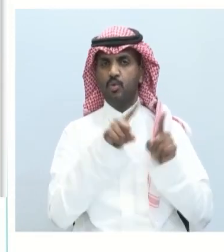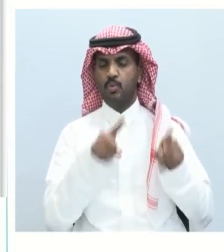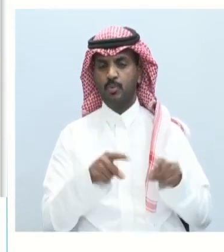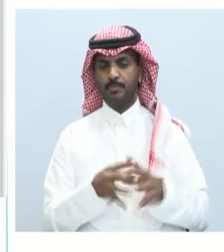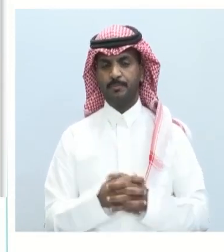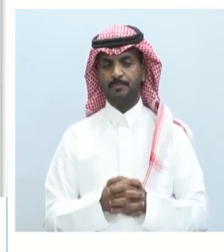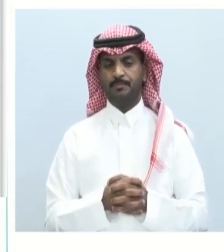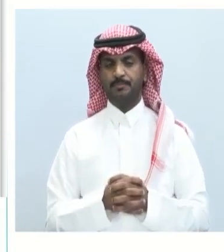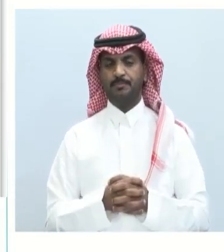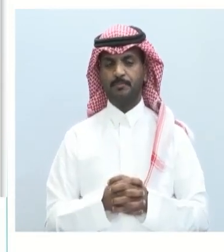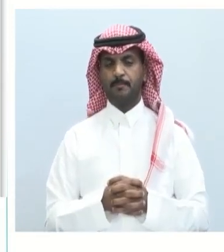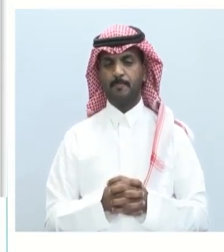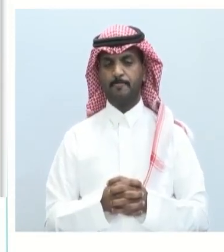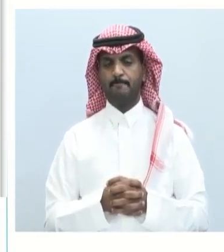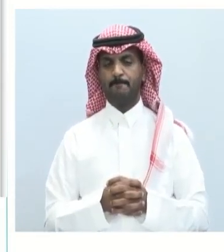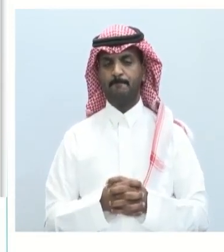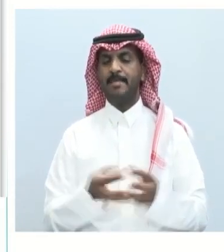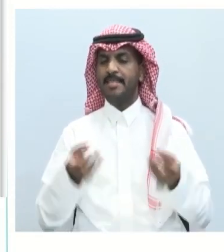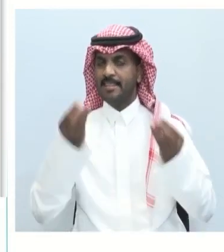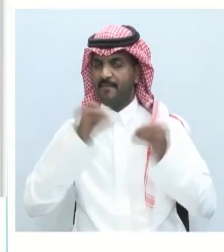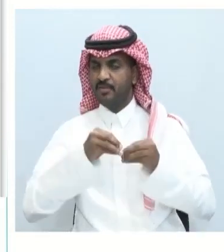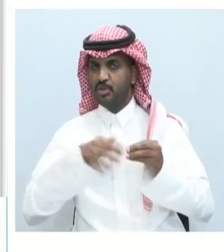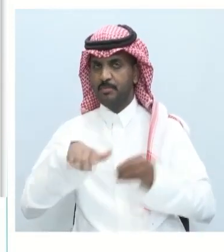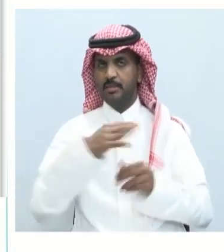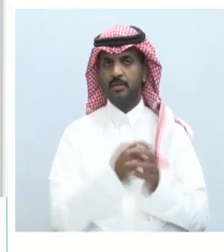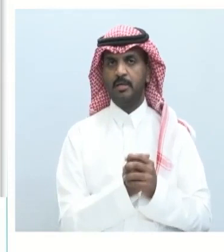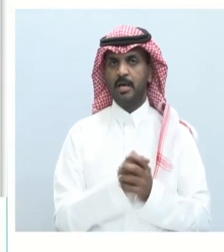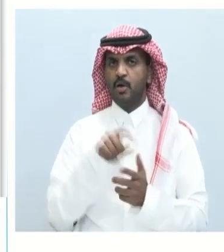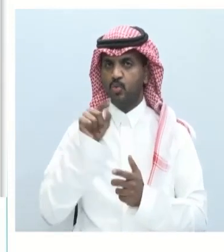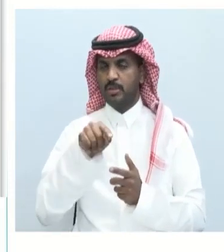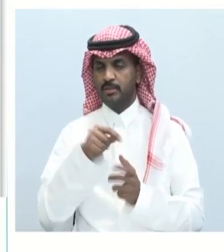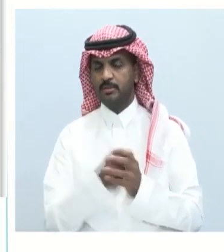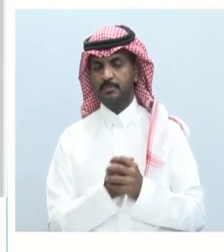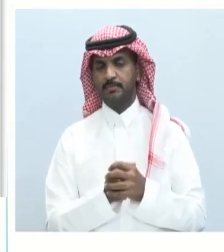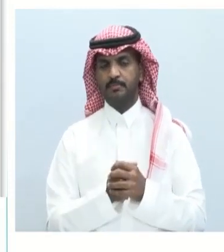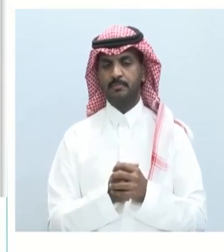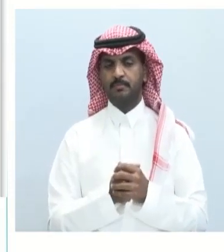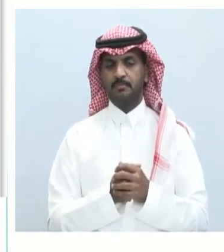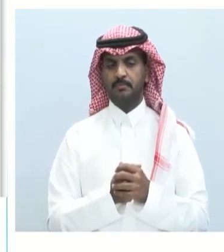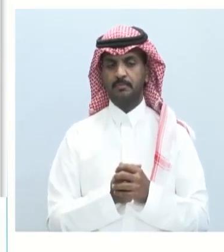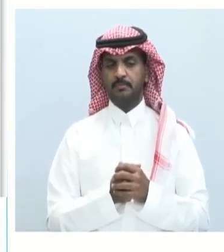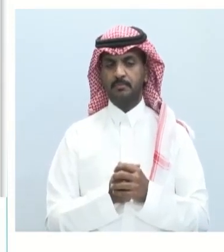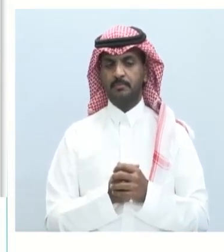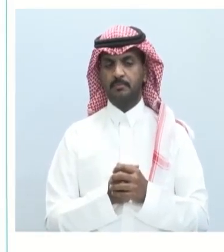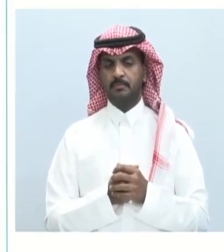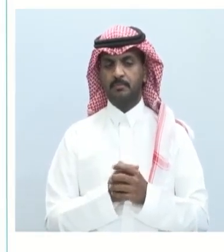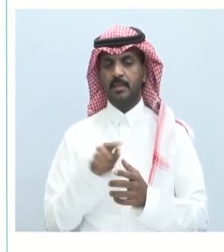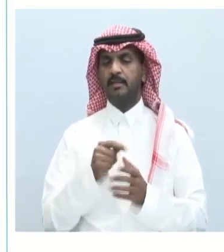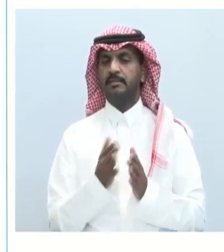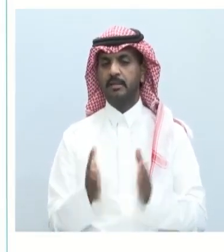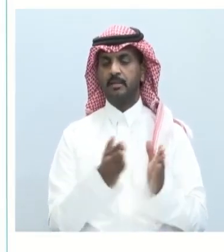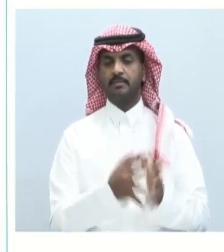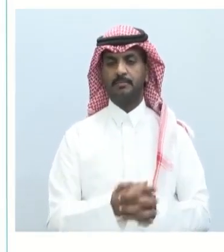اخيرا بعد اضافه جميع الحقول باستخدام ايقونه تضمين جميع الحقول في الحقول في النموذج نضغط على